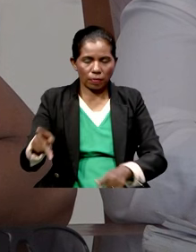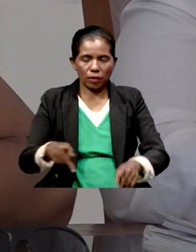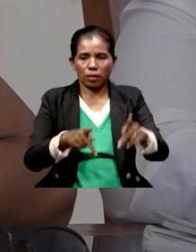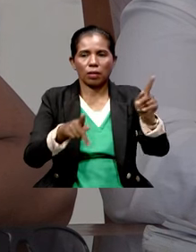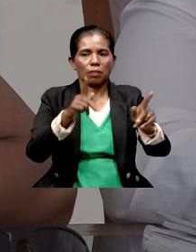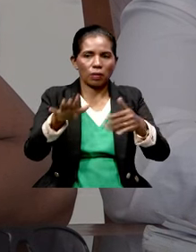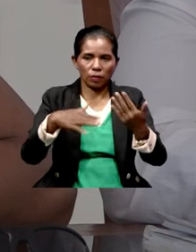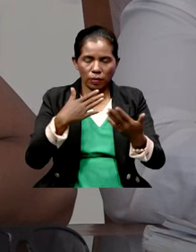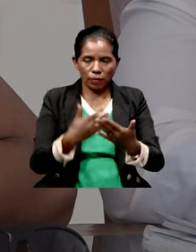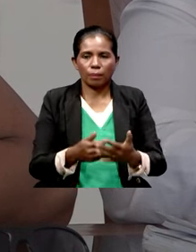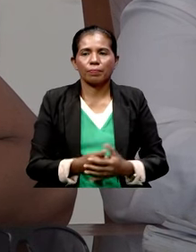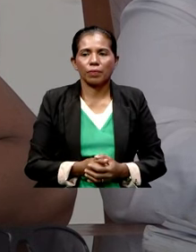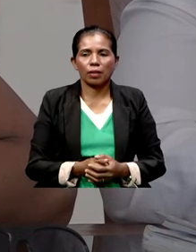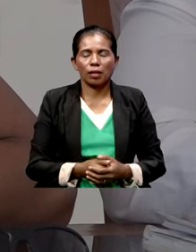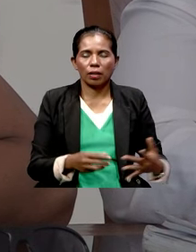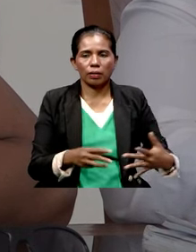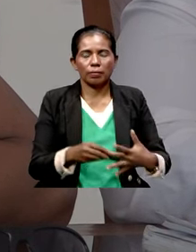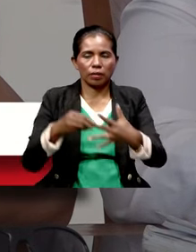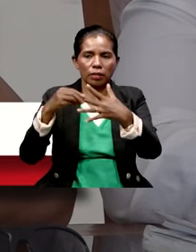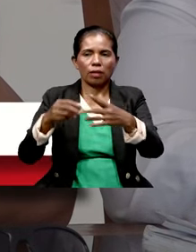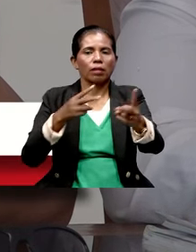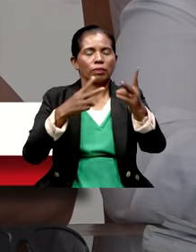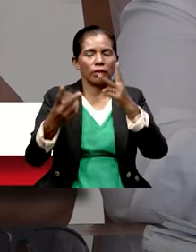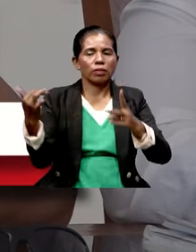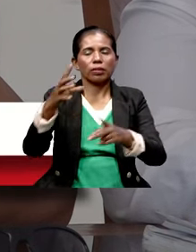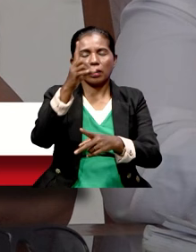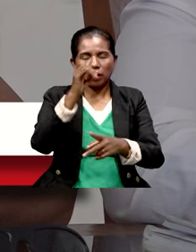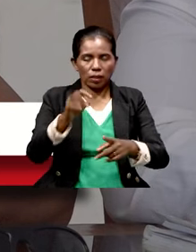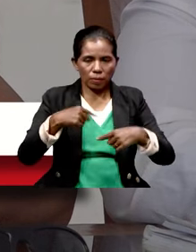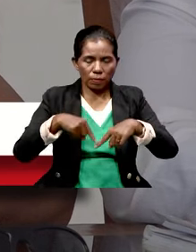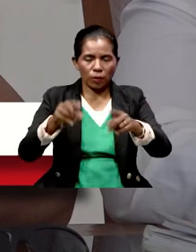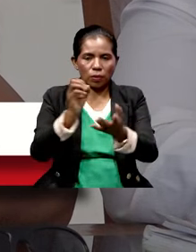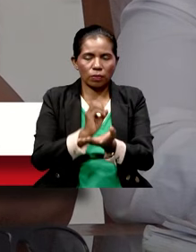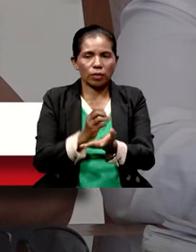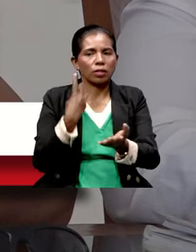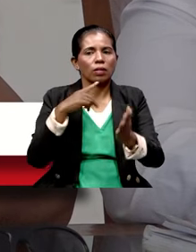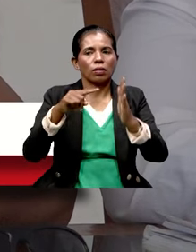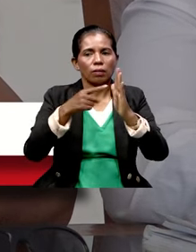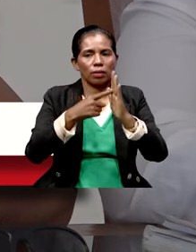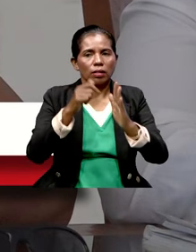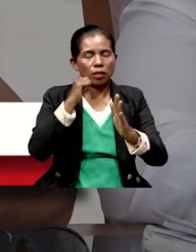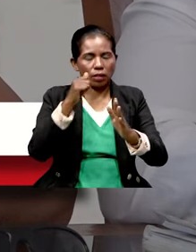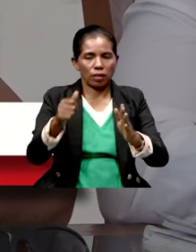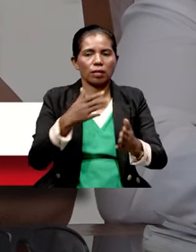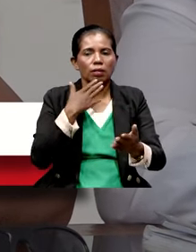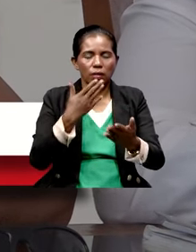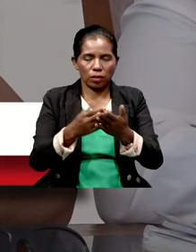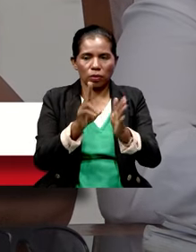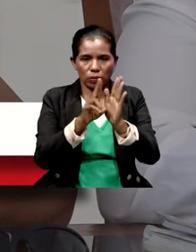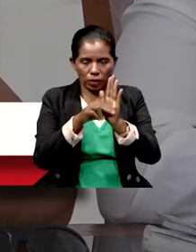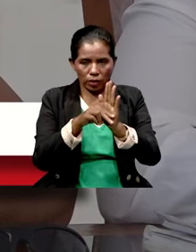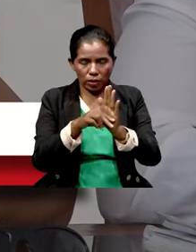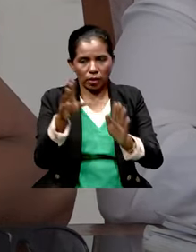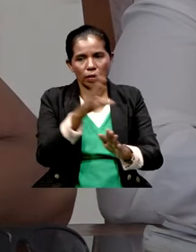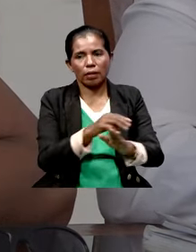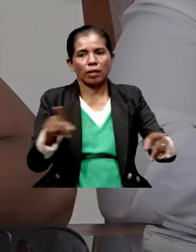sarani tomak liliu ba viajen sira husi dili ba kusi ni katak itahu aba normal filo fal ni tani horari ni